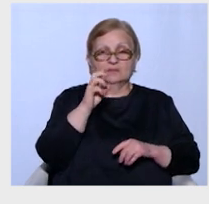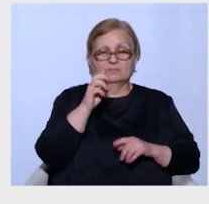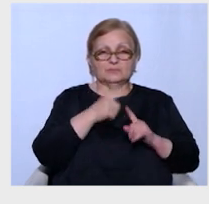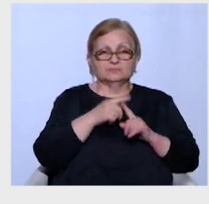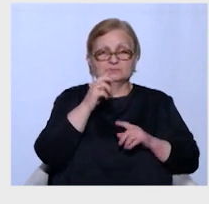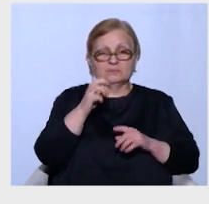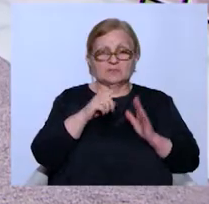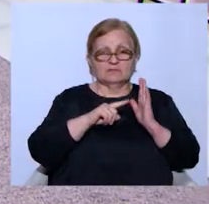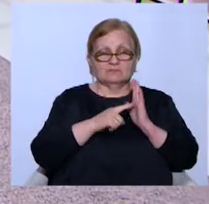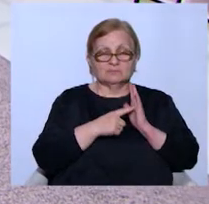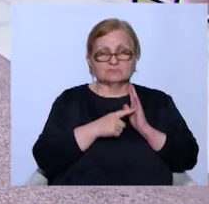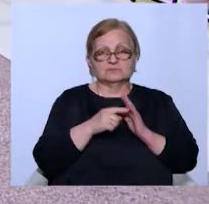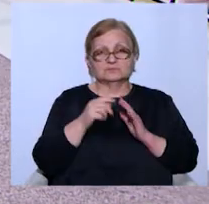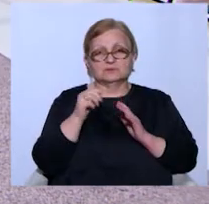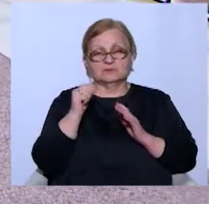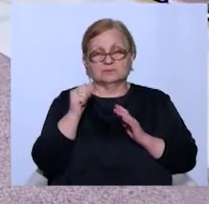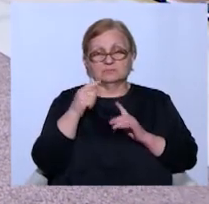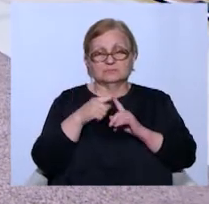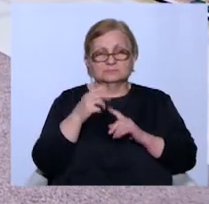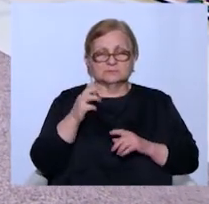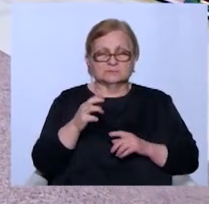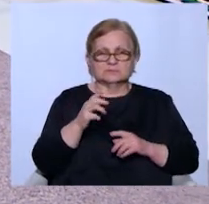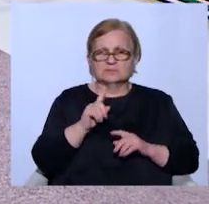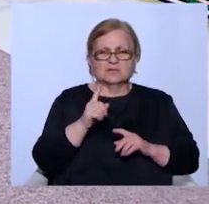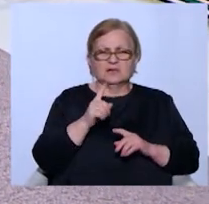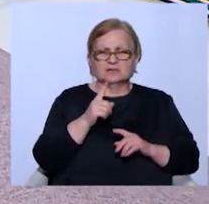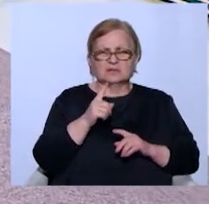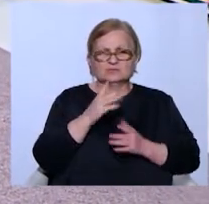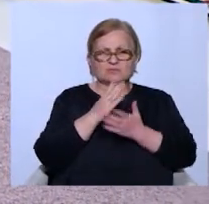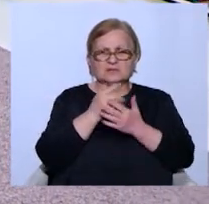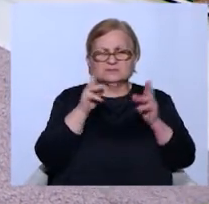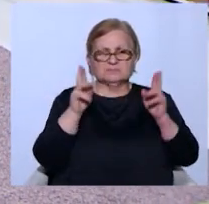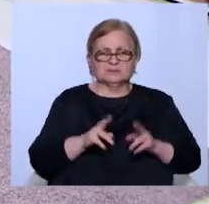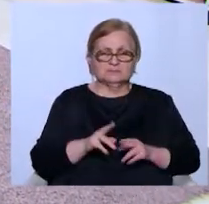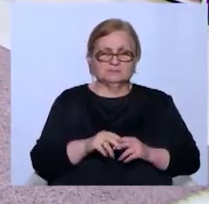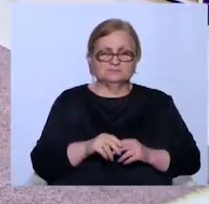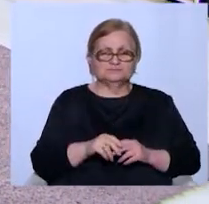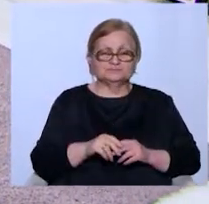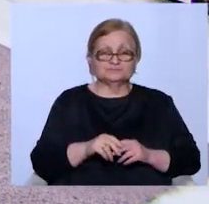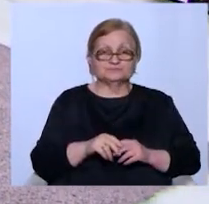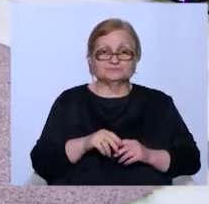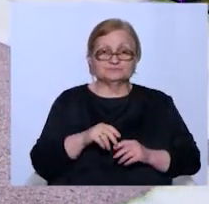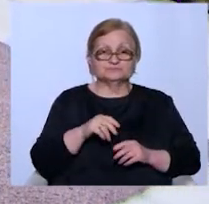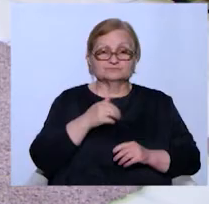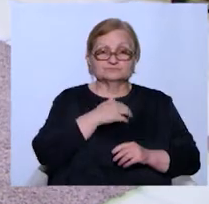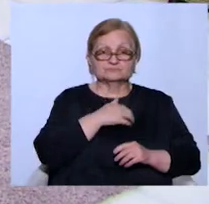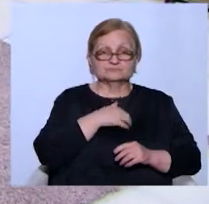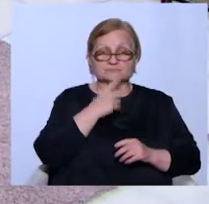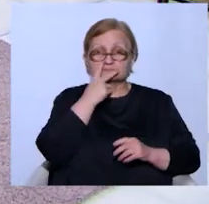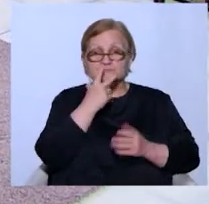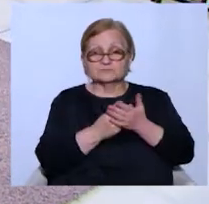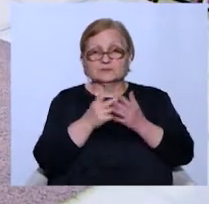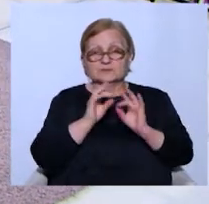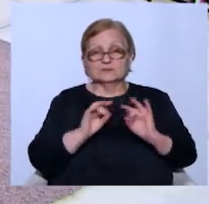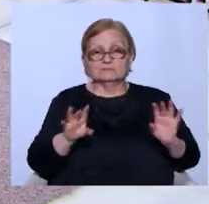a მინუს b-ზე, როგორ შეიძლება რატომ არის ეს ფორმულა. მოდი ესე ზეპირად არ მიდა დაიმახსოვროთ და მოდი განვიხილოთ